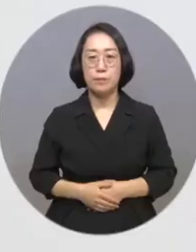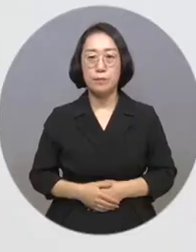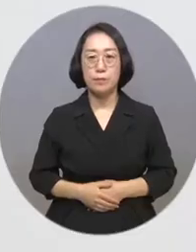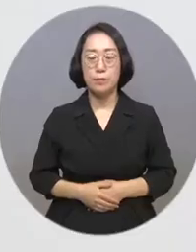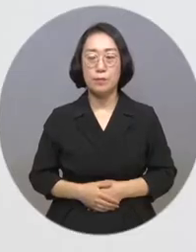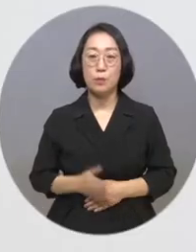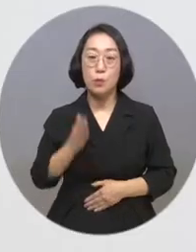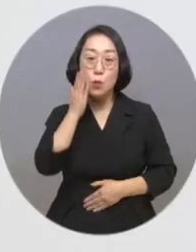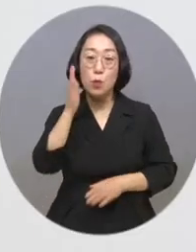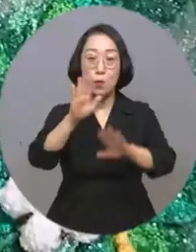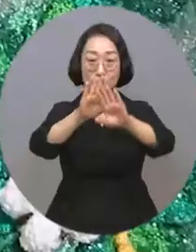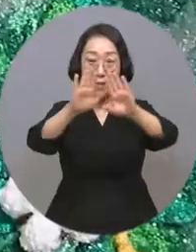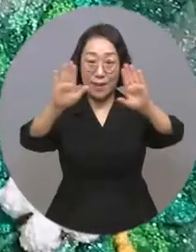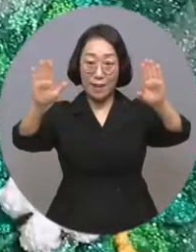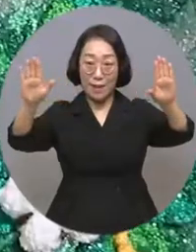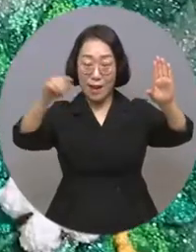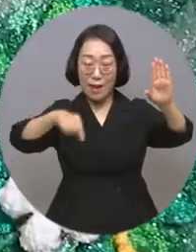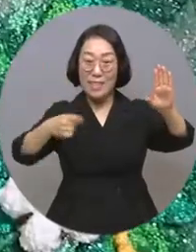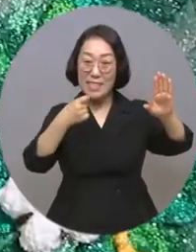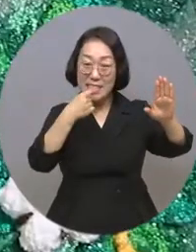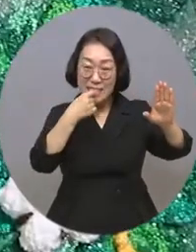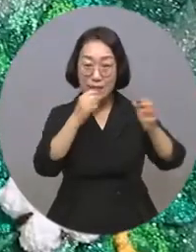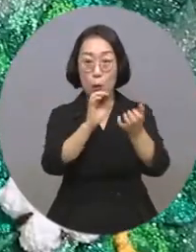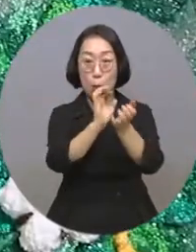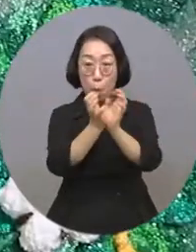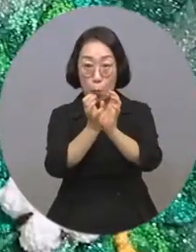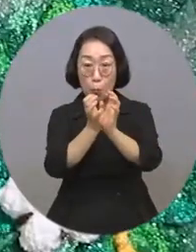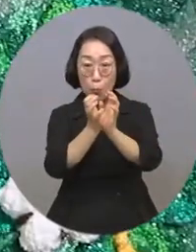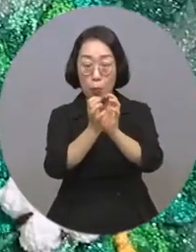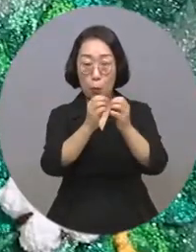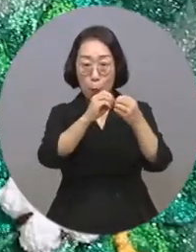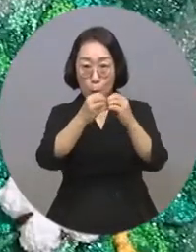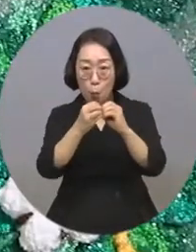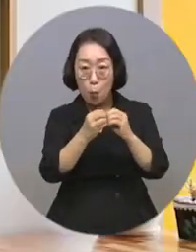초록빛으로 물든 배경 위에 하얗게 피어난 목화꽃.